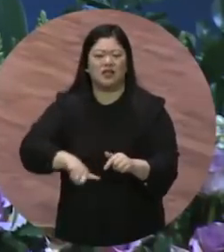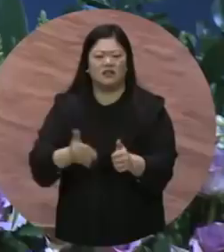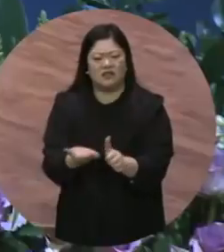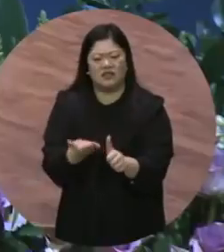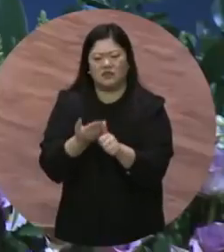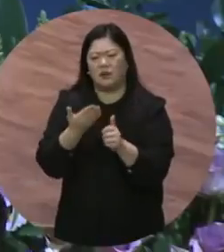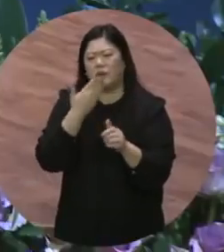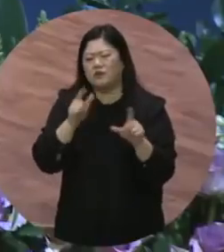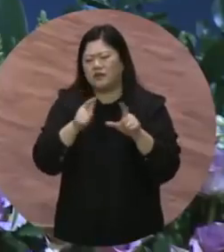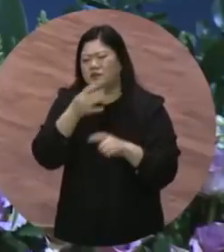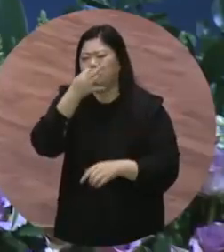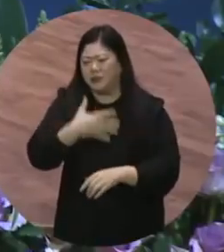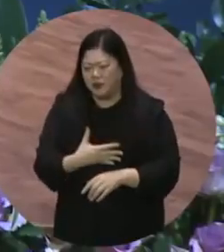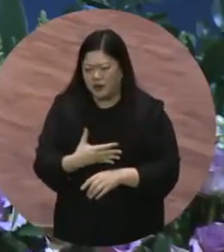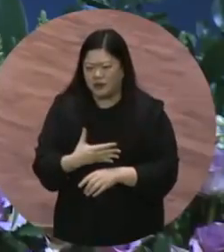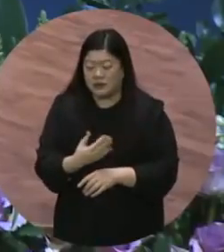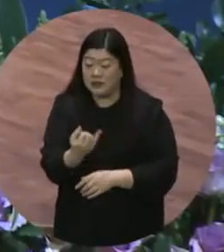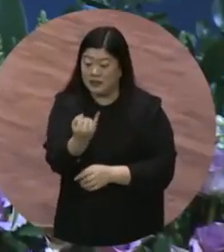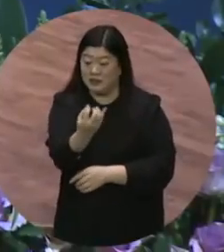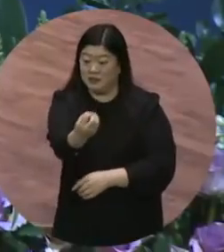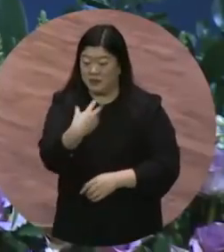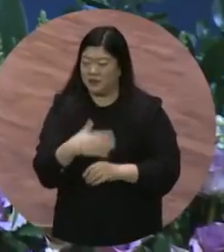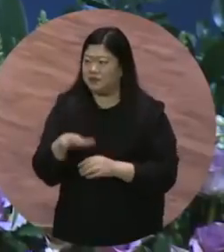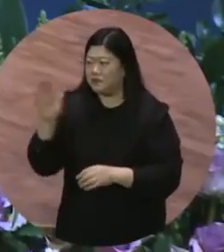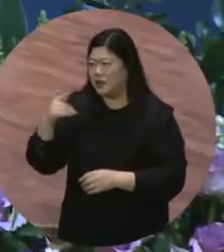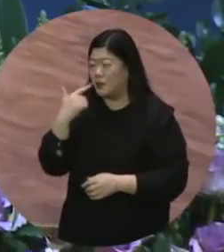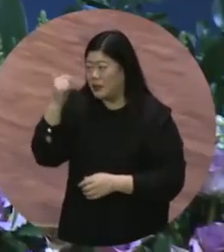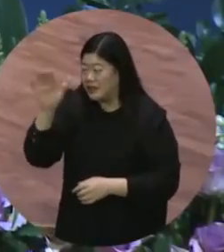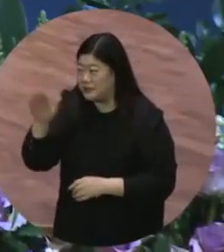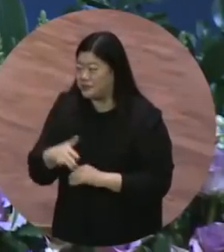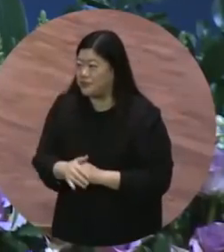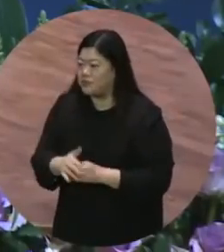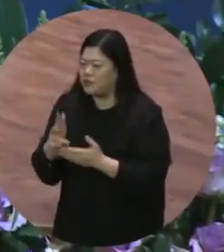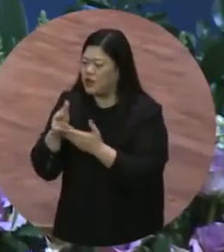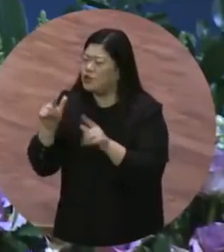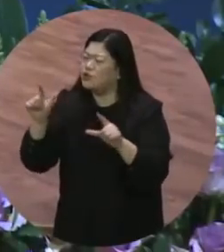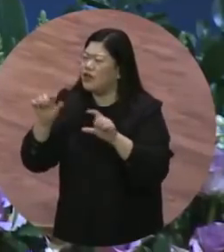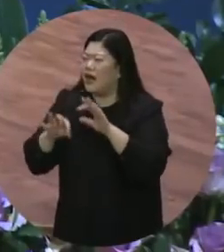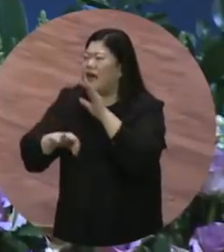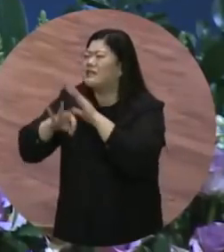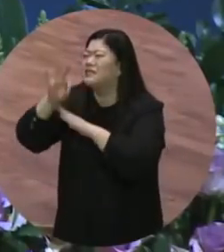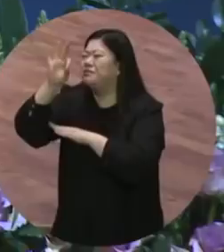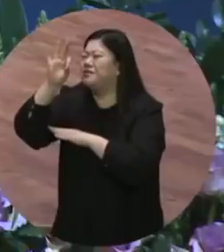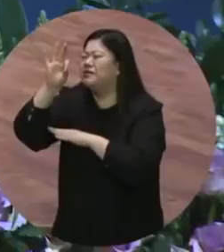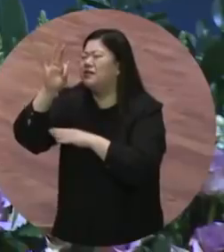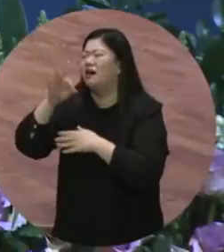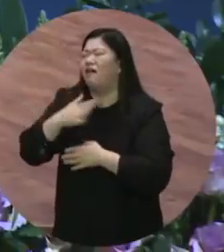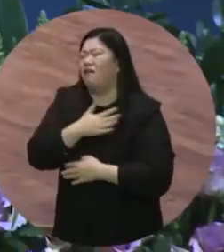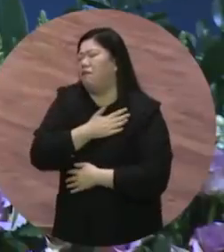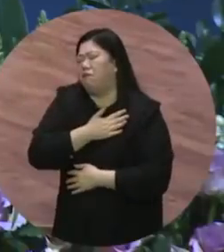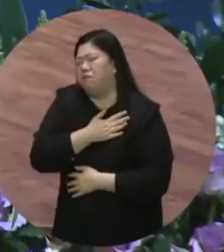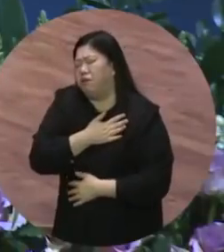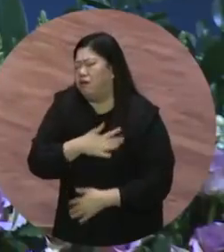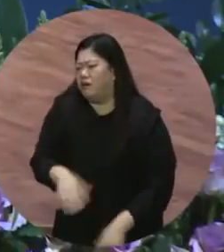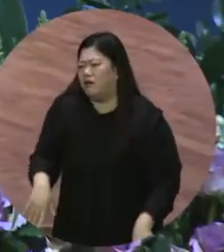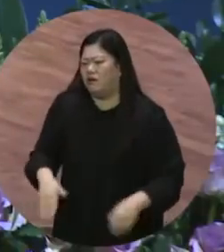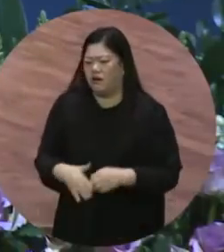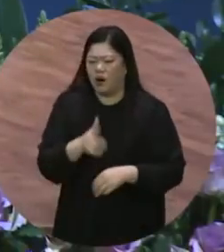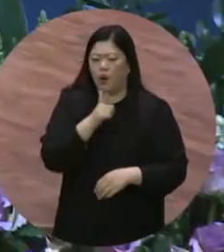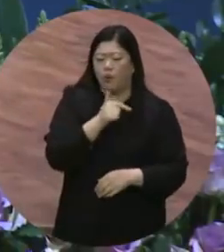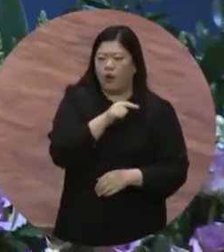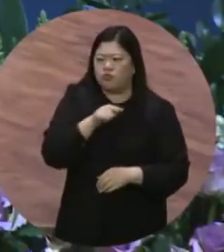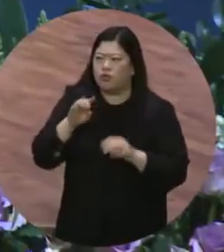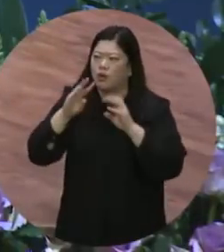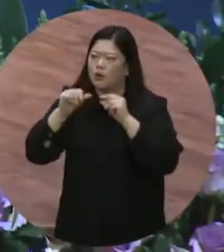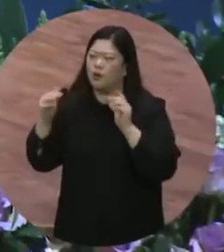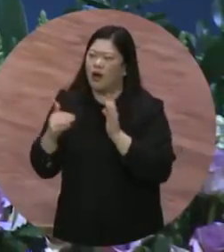힘들든지 그분 이런 얘기예요. 목사님 아침에 주일 아침에 일어나기도 너무 힘들어요. 피곤에 지친 거. 그러면 이분이